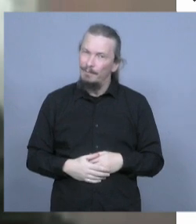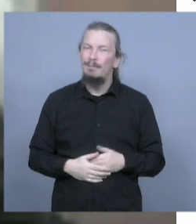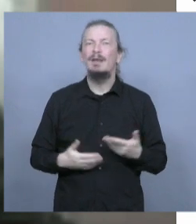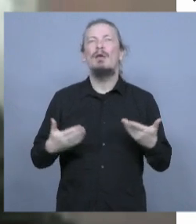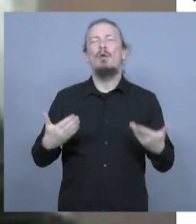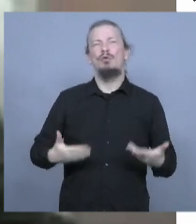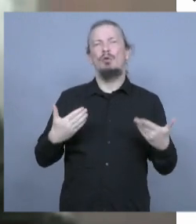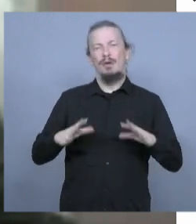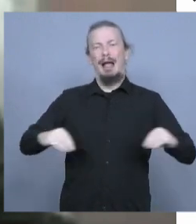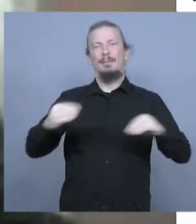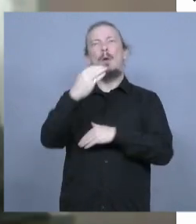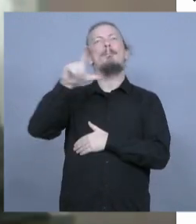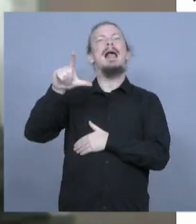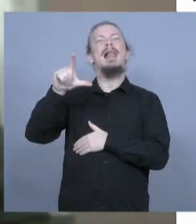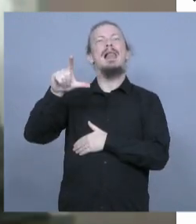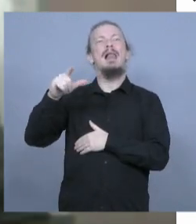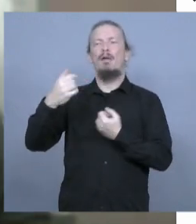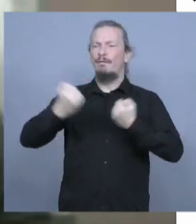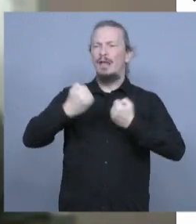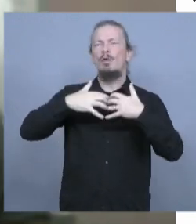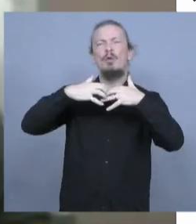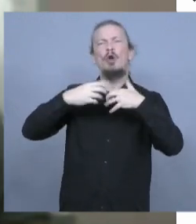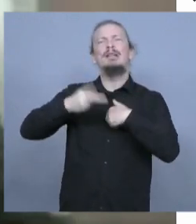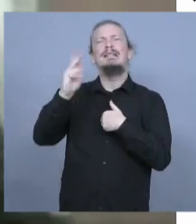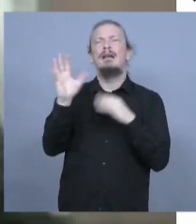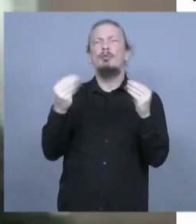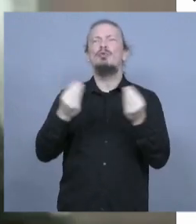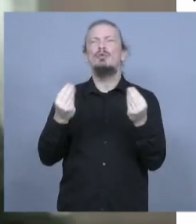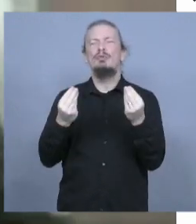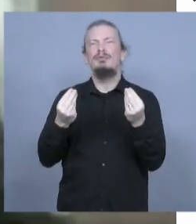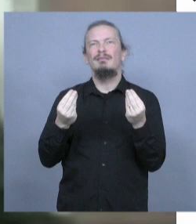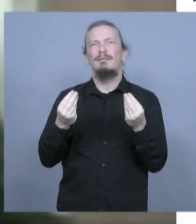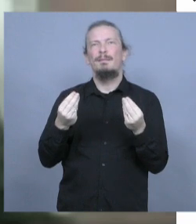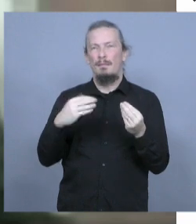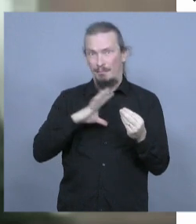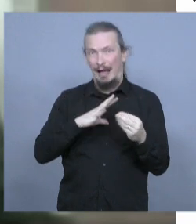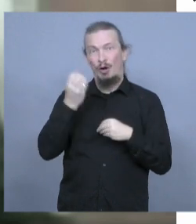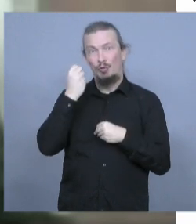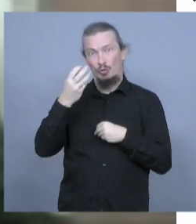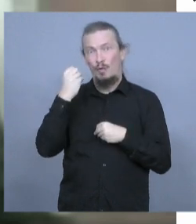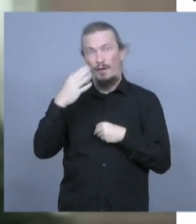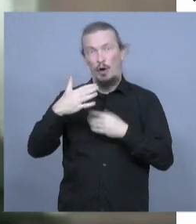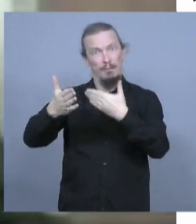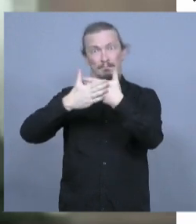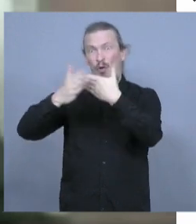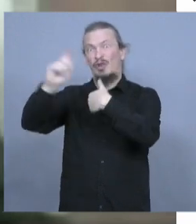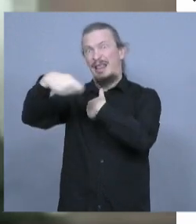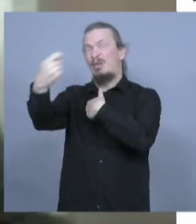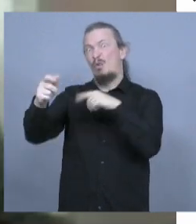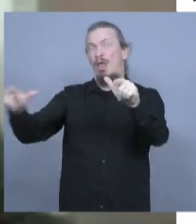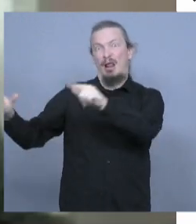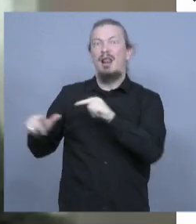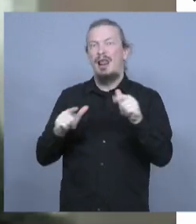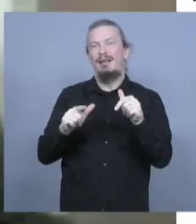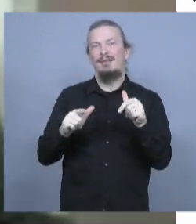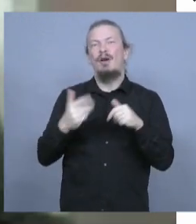habitants de la métropole qui disposent le plus de véhicules motorisés sont celles et ceux qui disposent peut-être le plus souvent de grandes proximités avec la nature. Pour